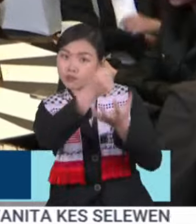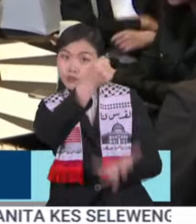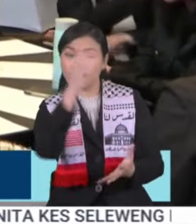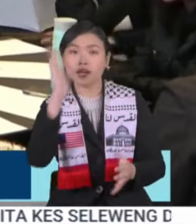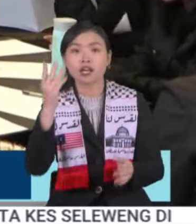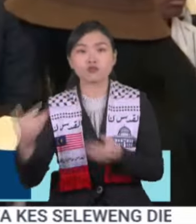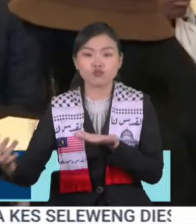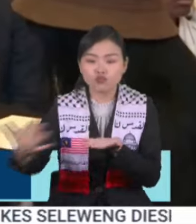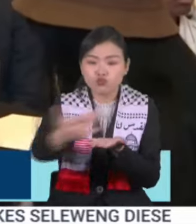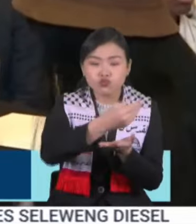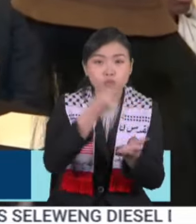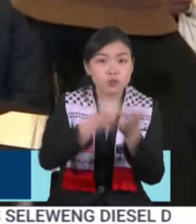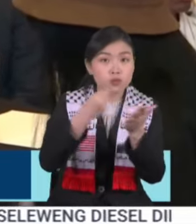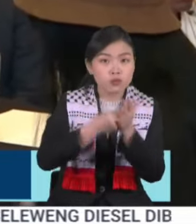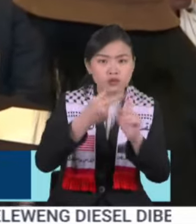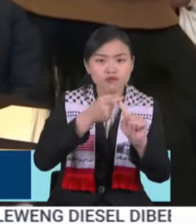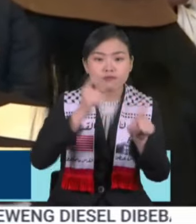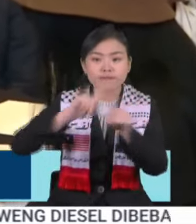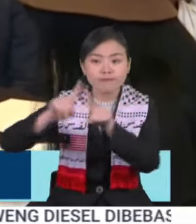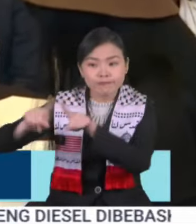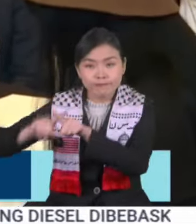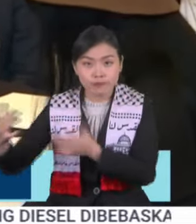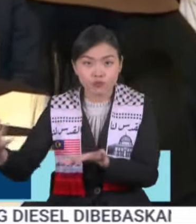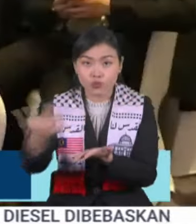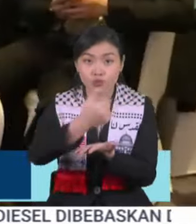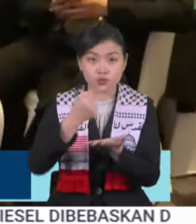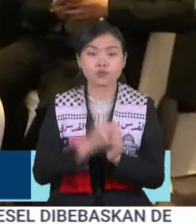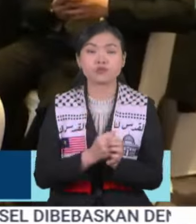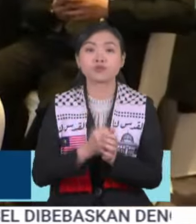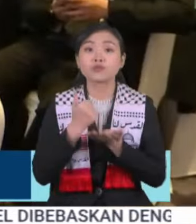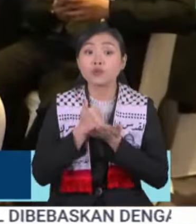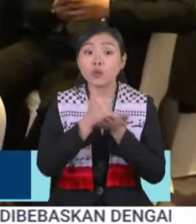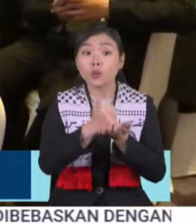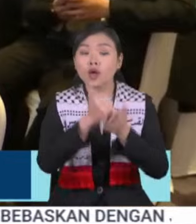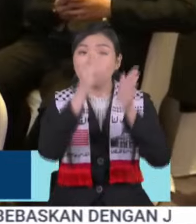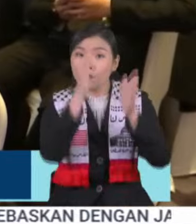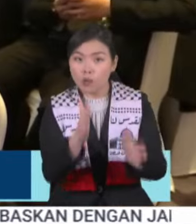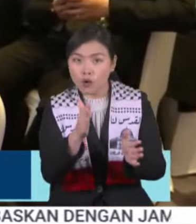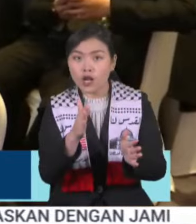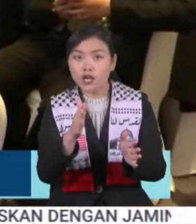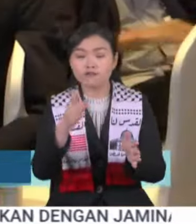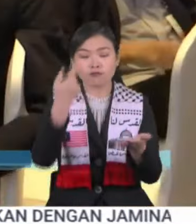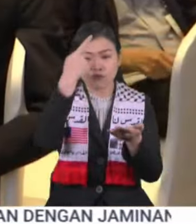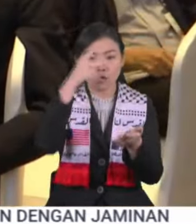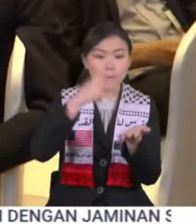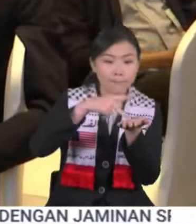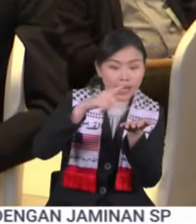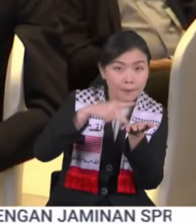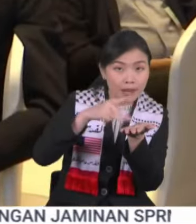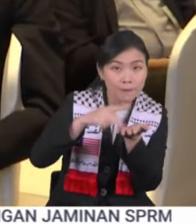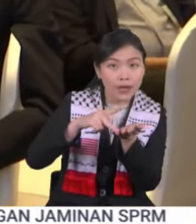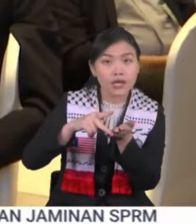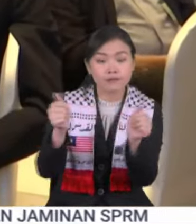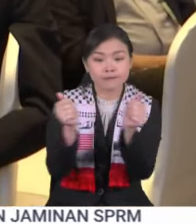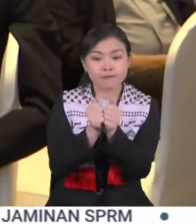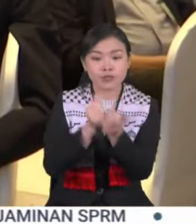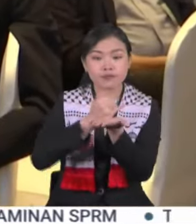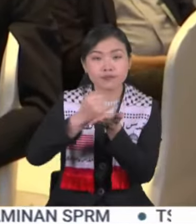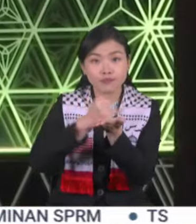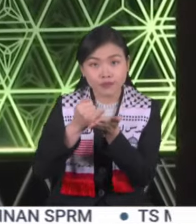tersebut akan mengumpulkan dana daripada pelbagai sumber. Ia bagi membantu orang ramai susulan pelaksanaan pembayaran bersama